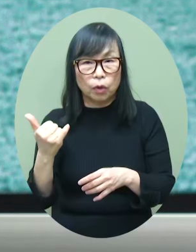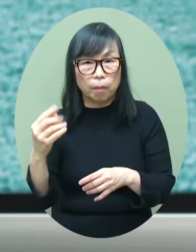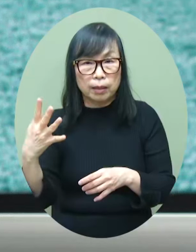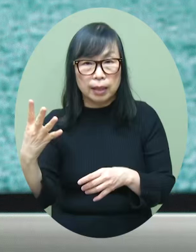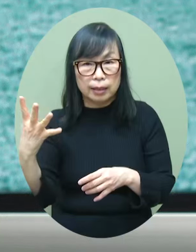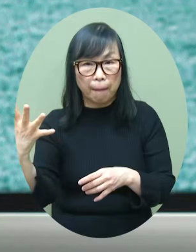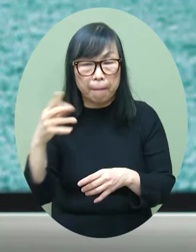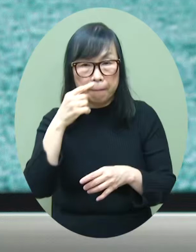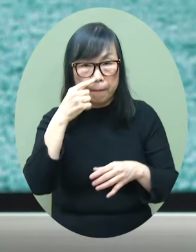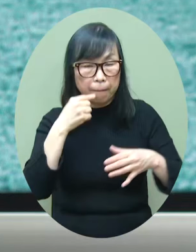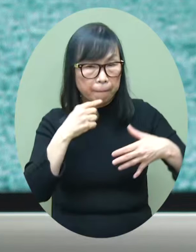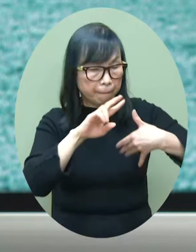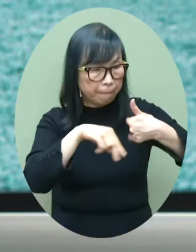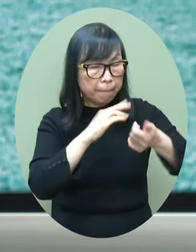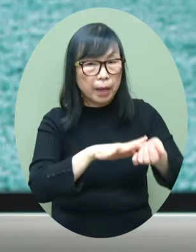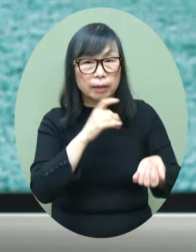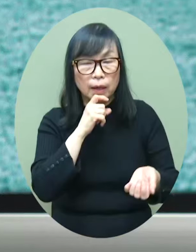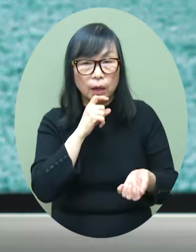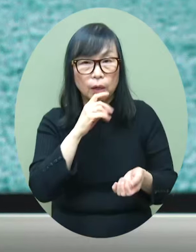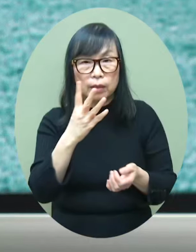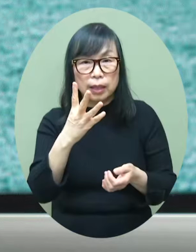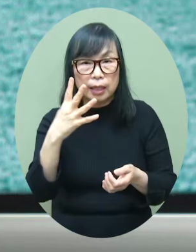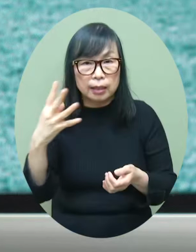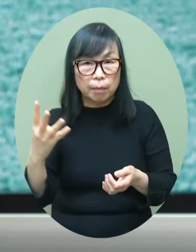748,685宗係核酸檢測陽性，同埋